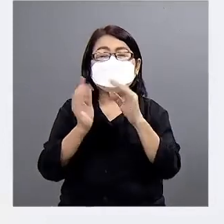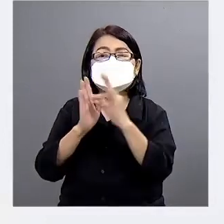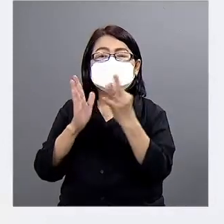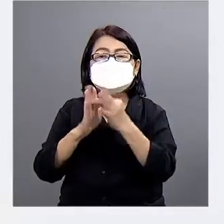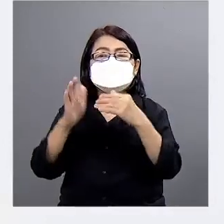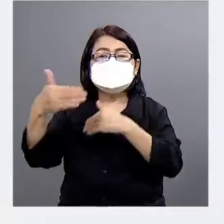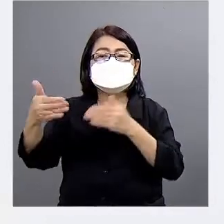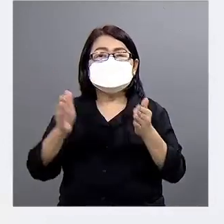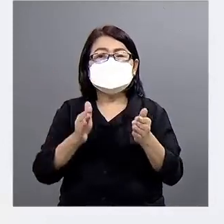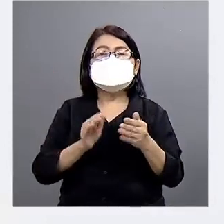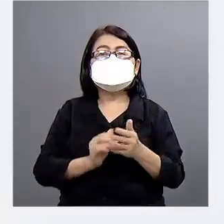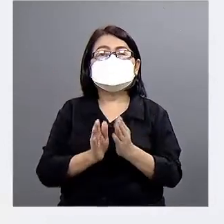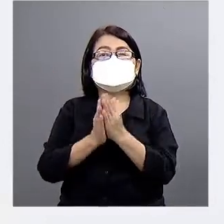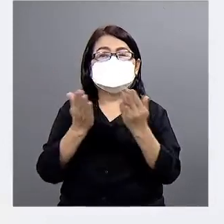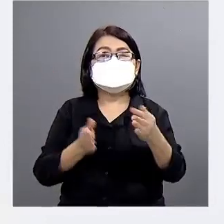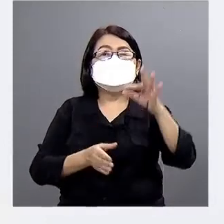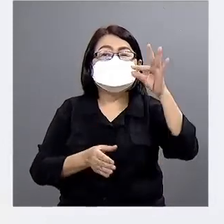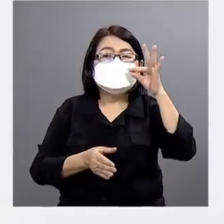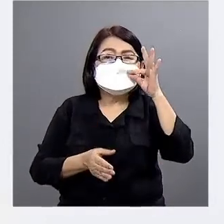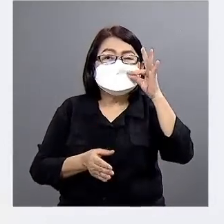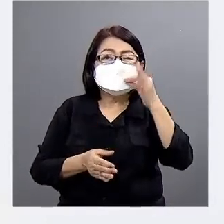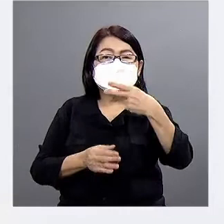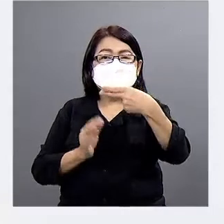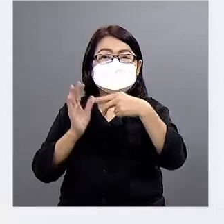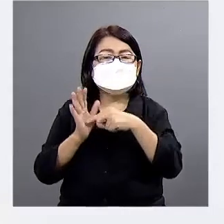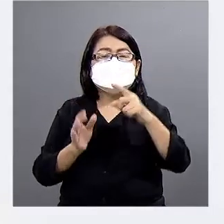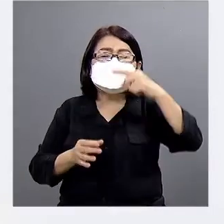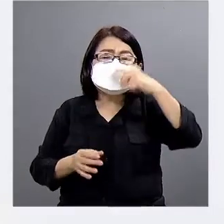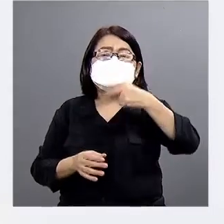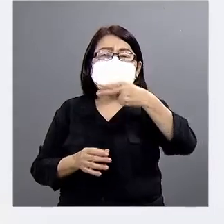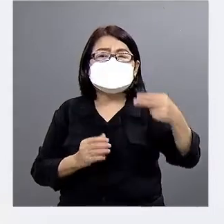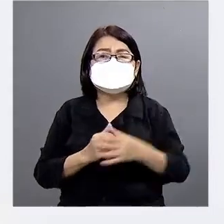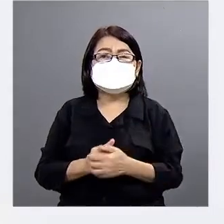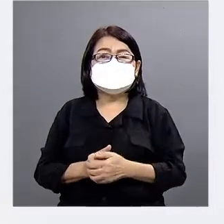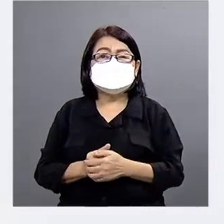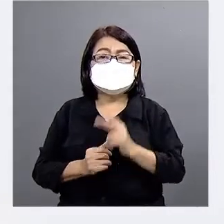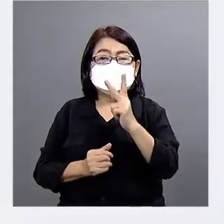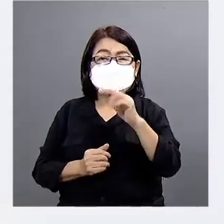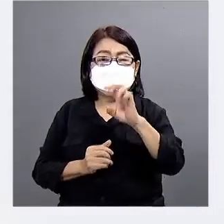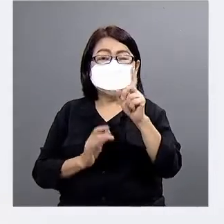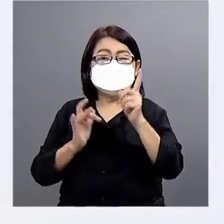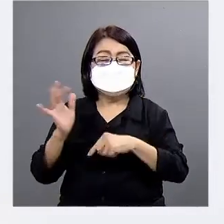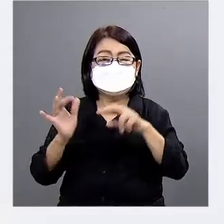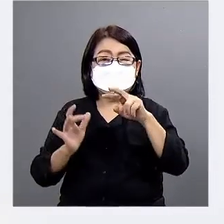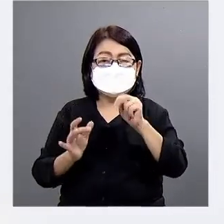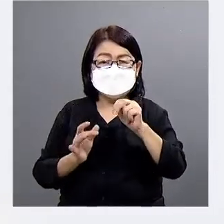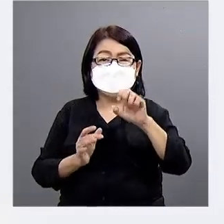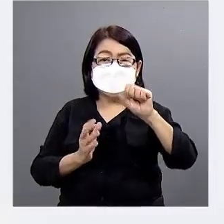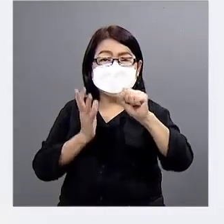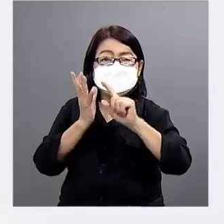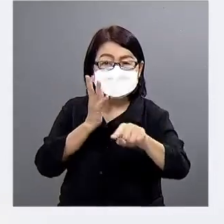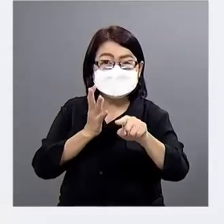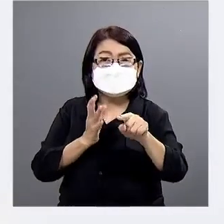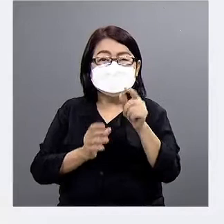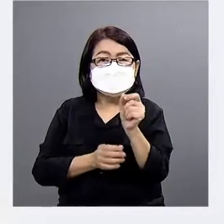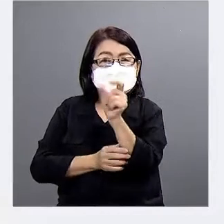างกิ้นพิมพ์เป็นภาษาไทยง่ายๆอย่างนี้เลยหางกิ้นมีสอเสือกะลันด้วยนะคะปรากฏอยู่บนหน้าจอให้แล้วนะคะคุณผู้ชมแคปเอาไว้แล้วก็อาจ